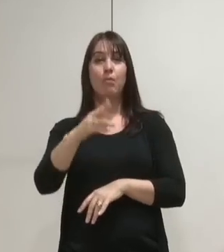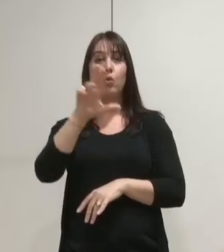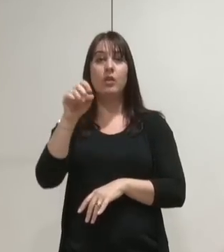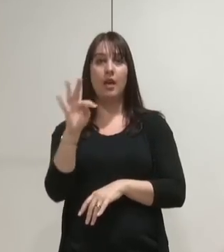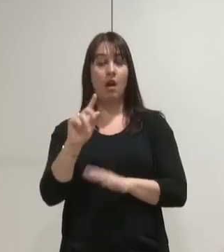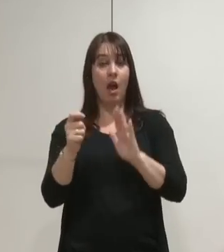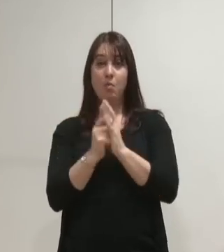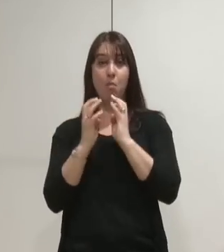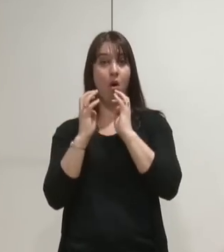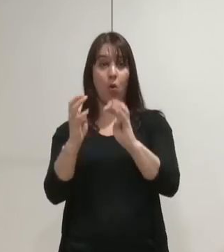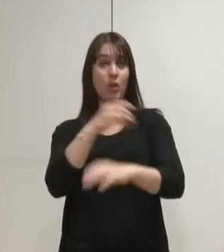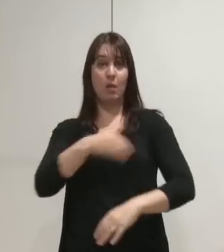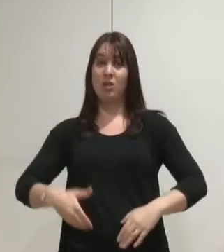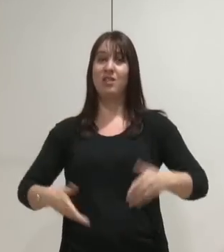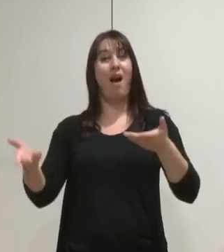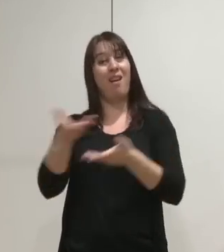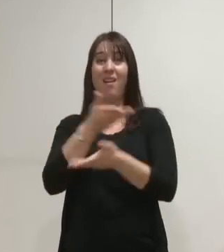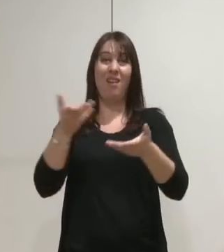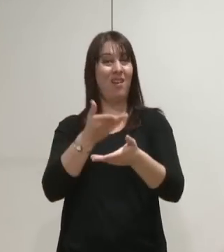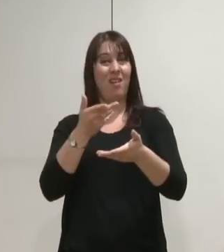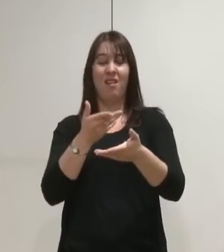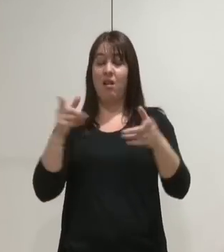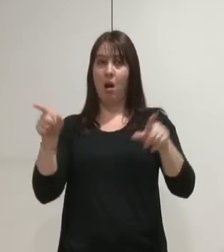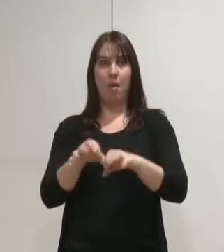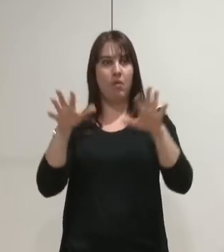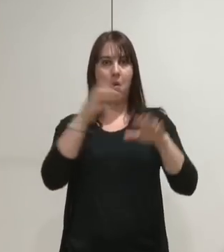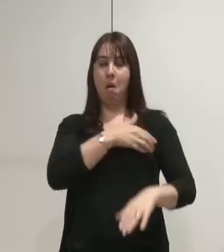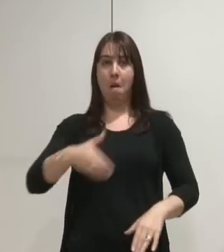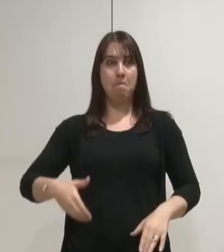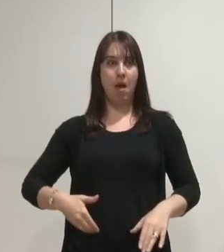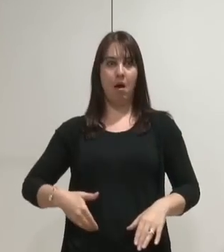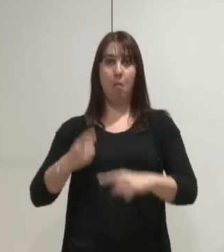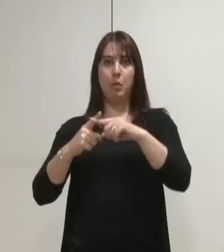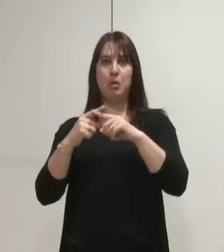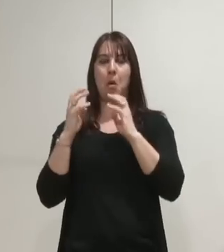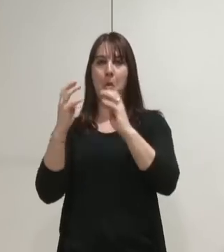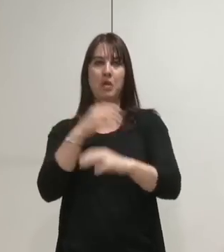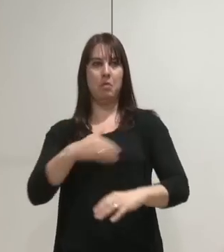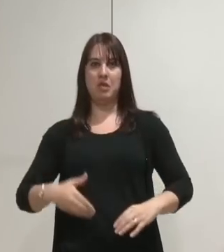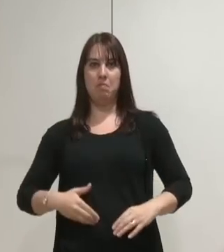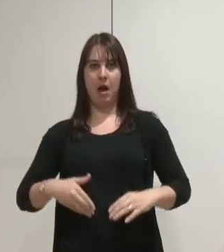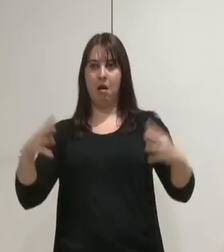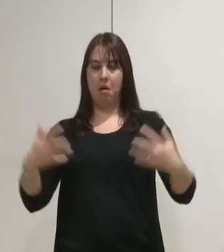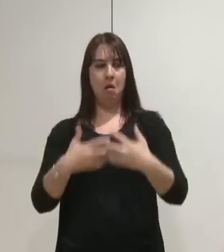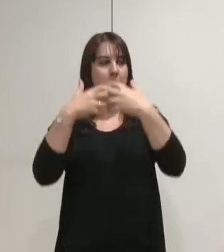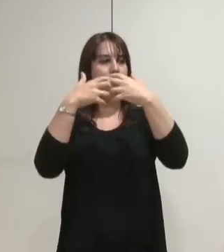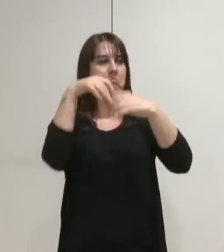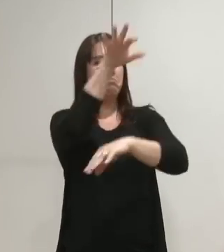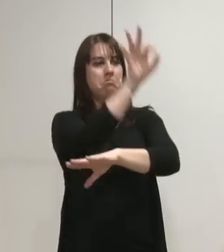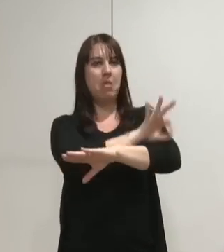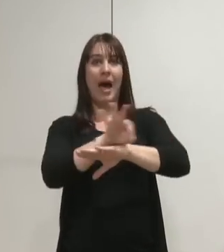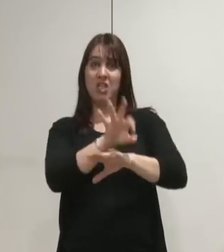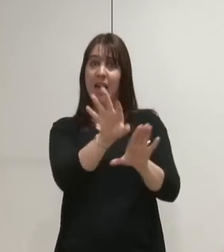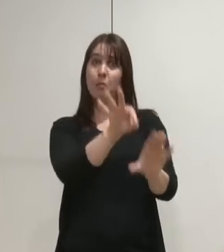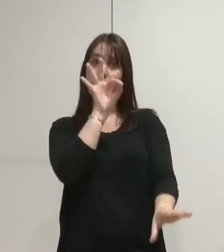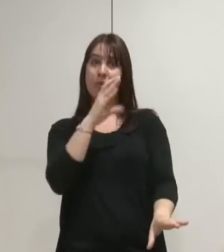du conseil municipal le maire et le conseil municipal d'Alor ont décidé de ne pas retenir l'architecte qui avait été